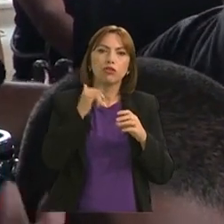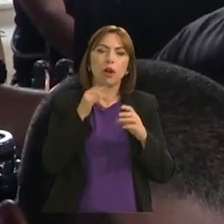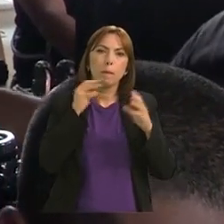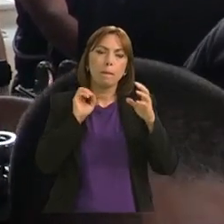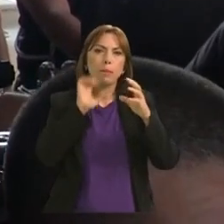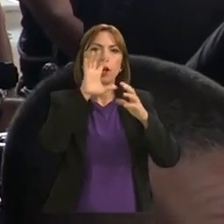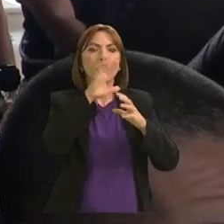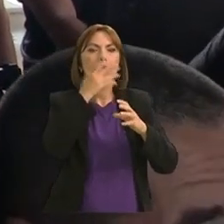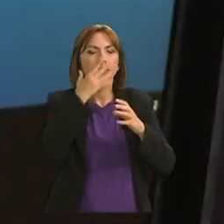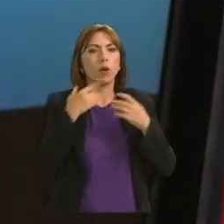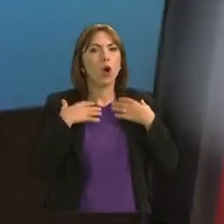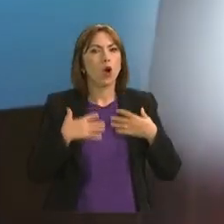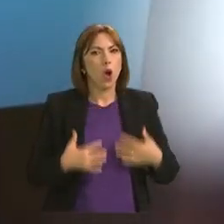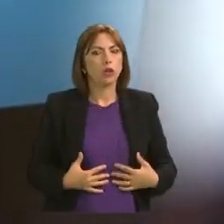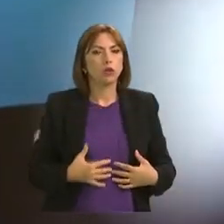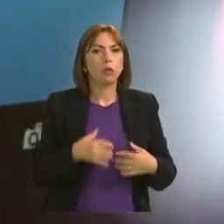față de un costum autonom.